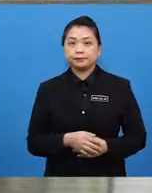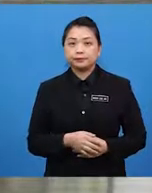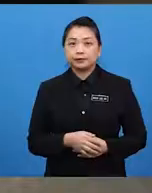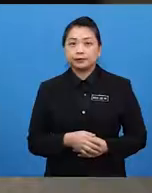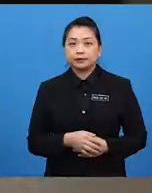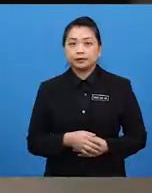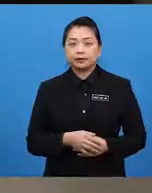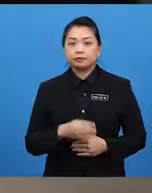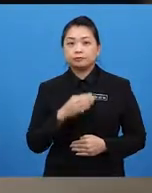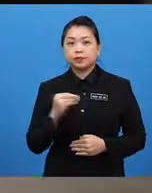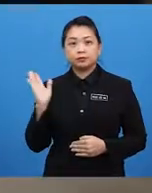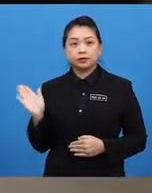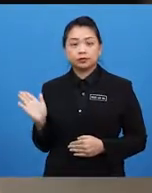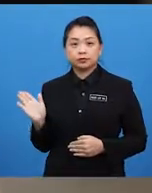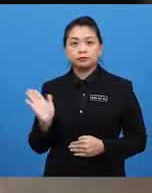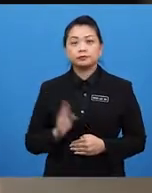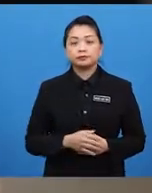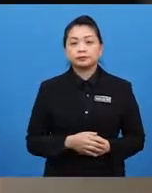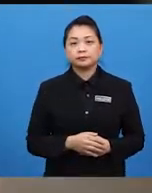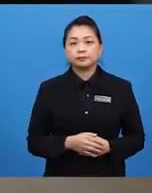dan lada sulah